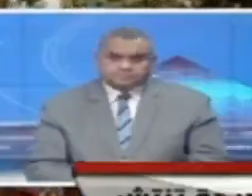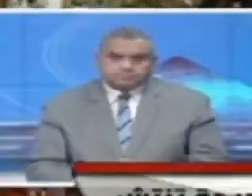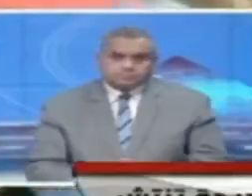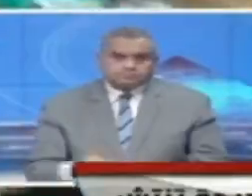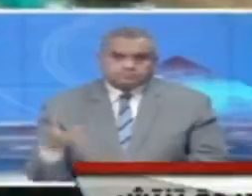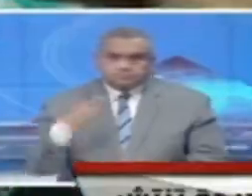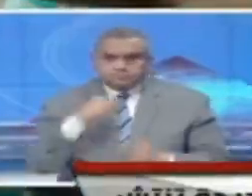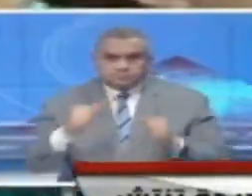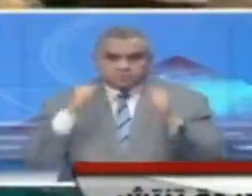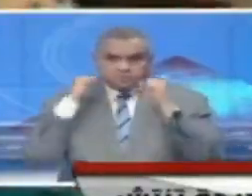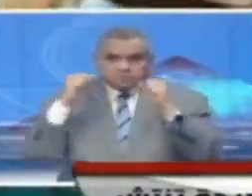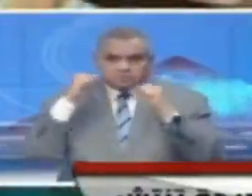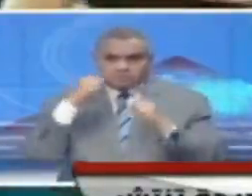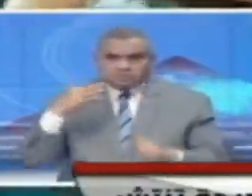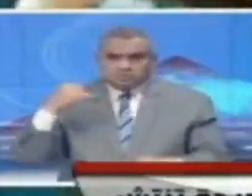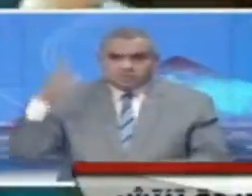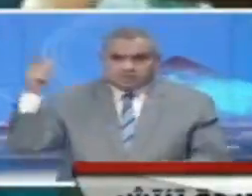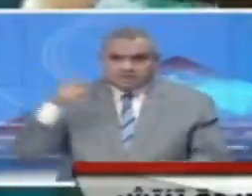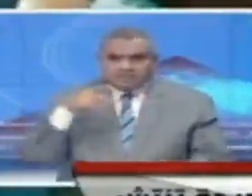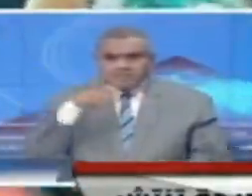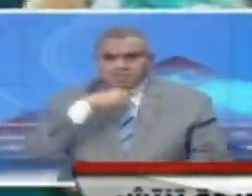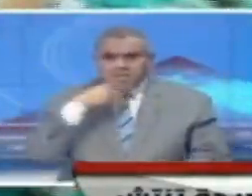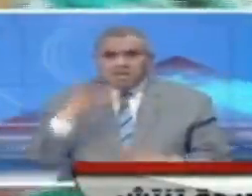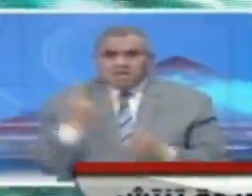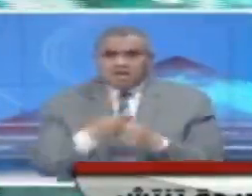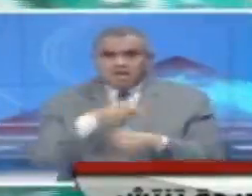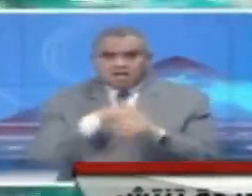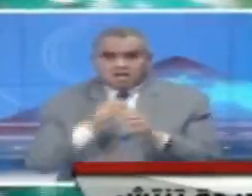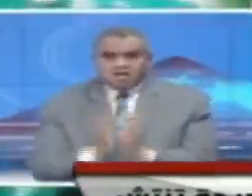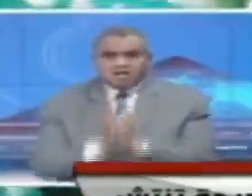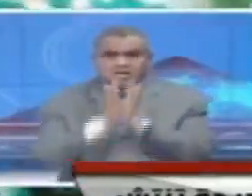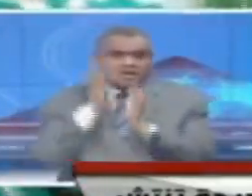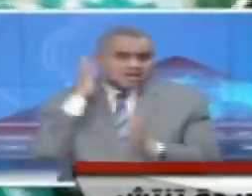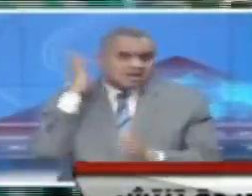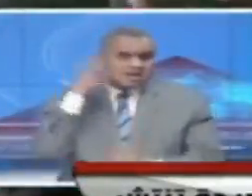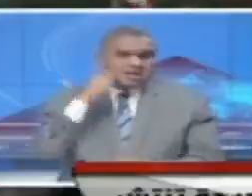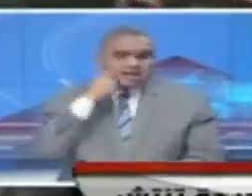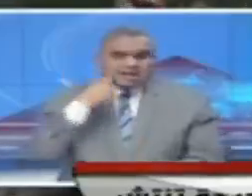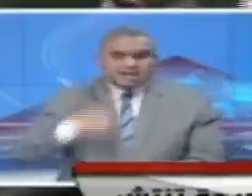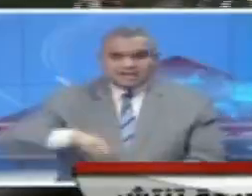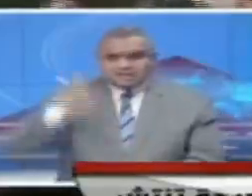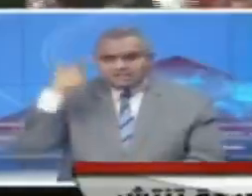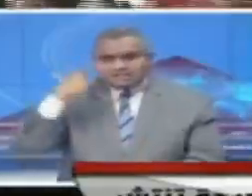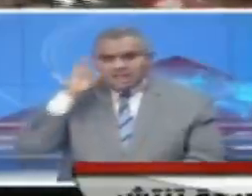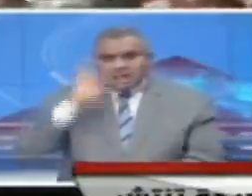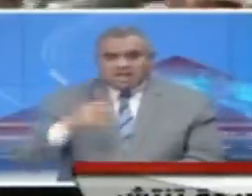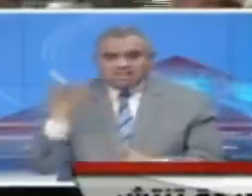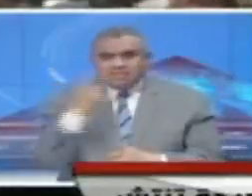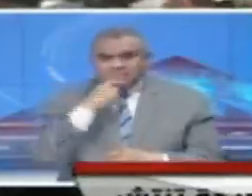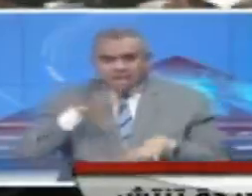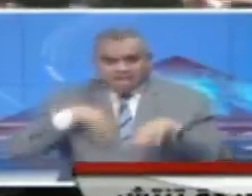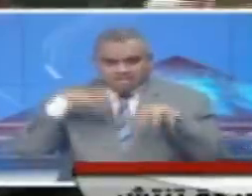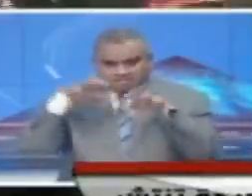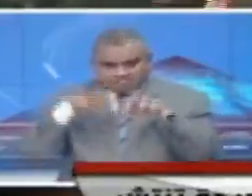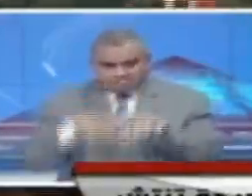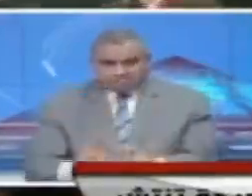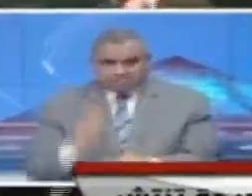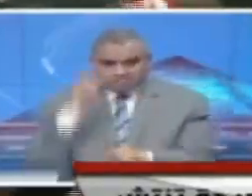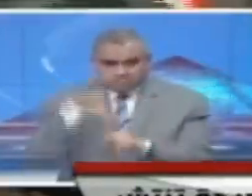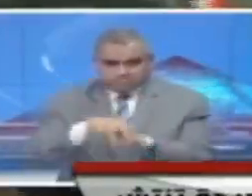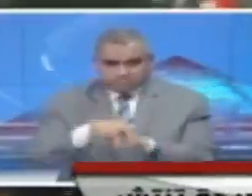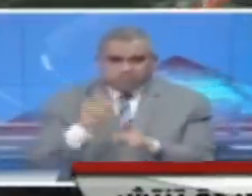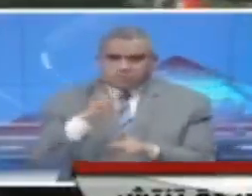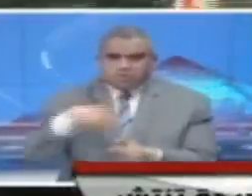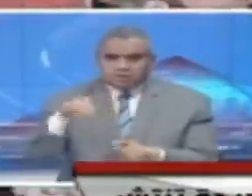ثوار يونيو طلبوا بالعدالة الاجتماعية والكرامة الإنسانية التي غابت عن الكثيرين منهم، ففي